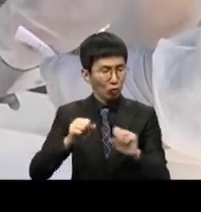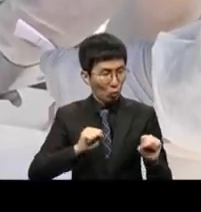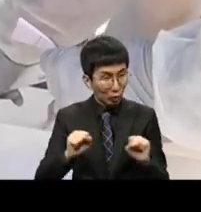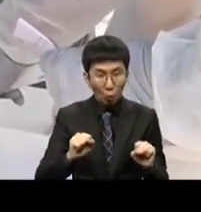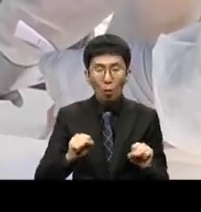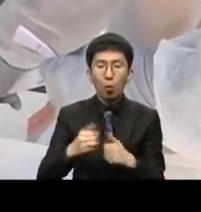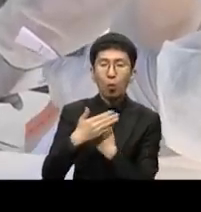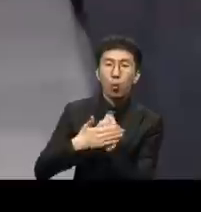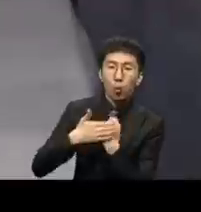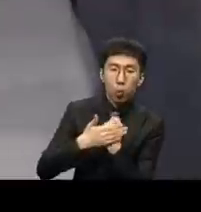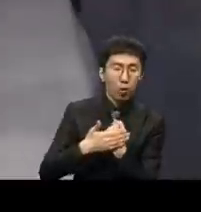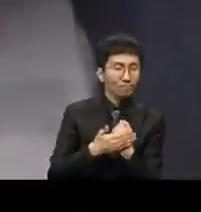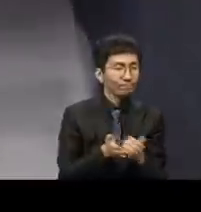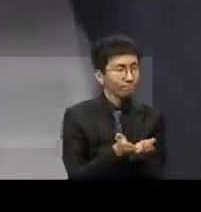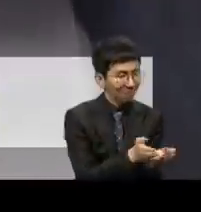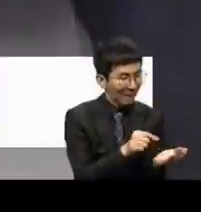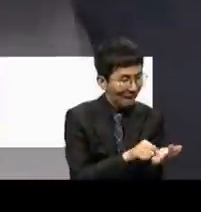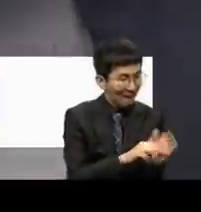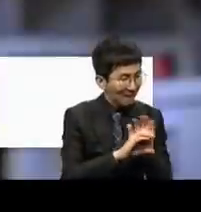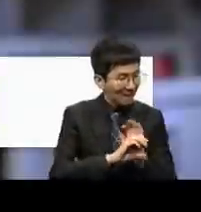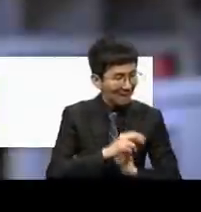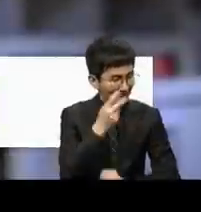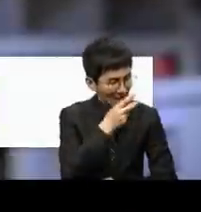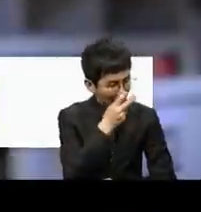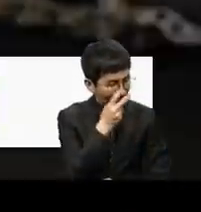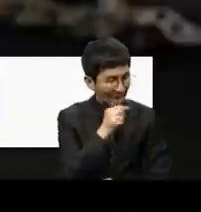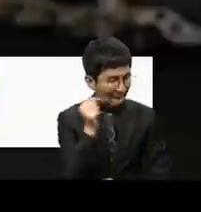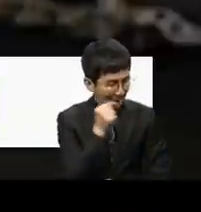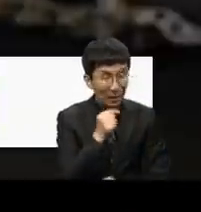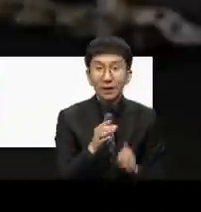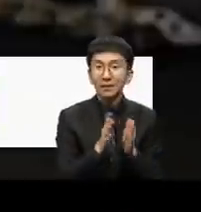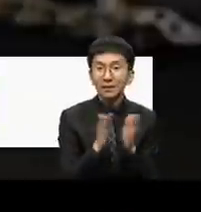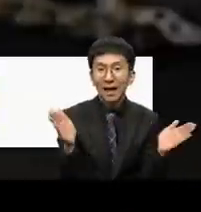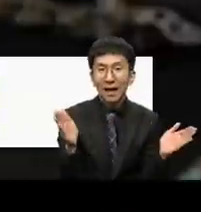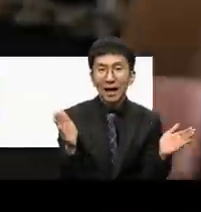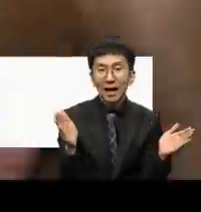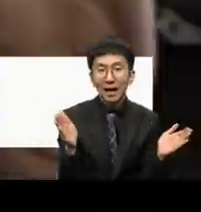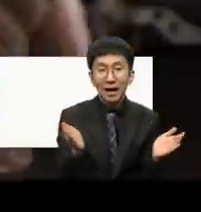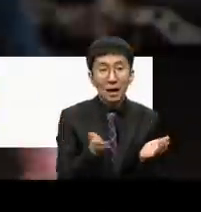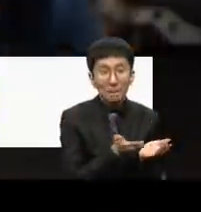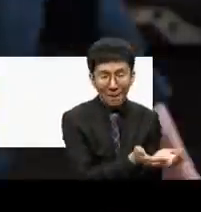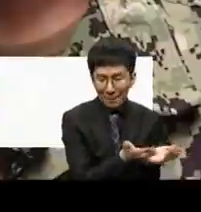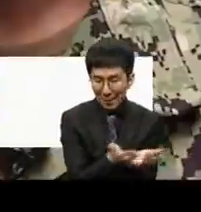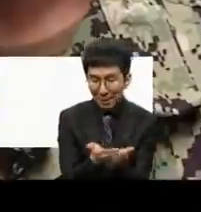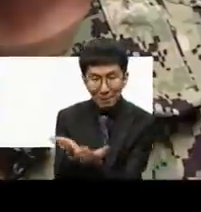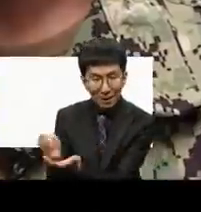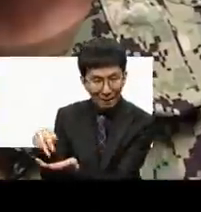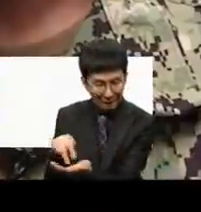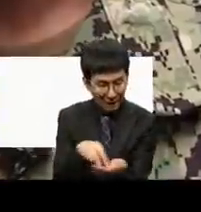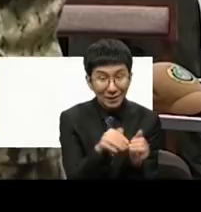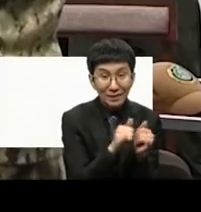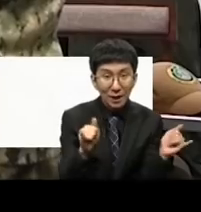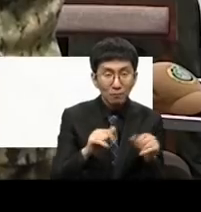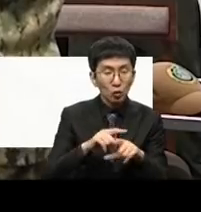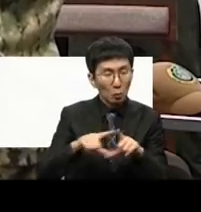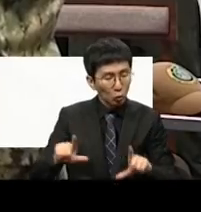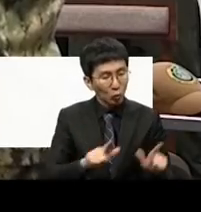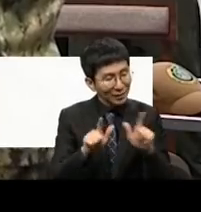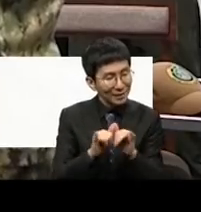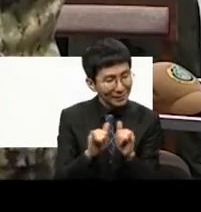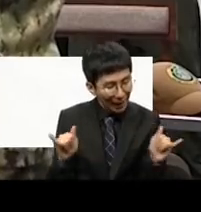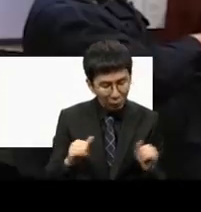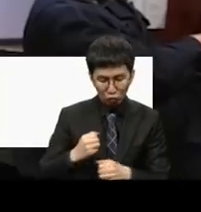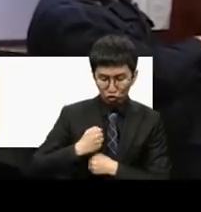격상됐습니다. 항공모함에서 활동하는 모든 군인은 물론 민간인까지 마스크 착용을 의무화했고 거리